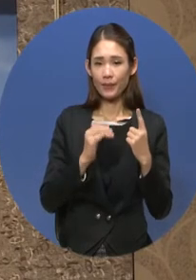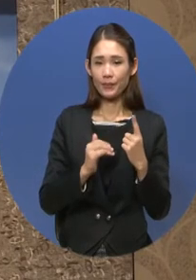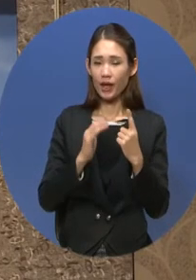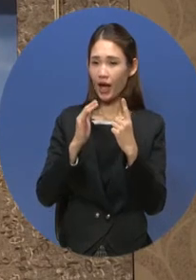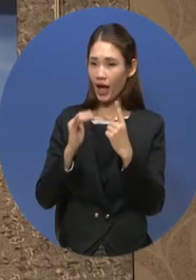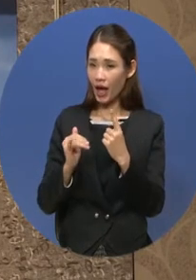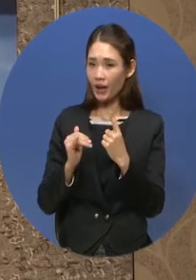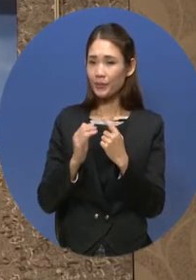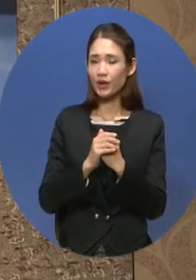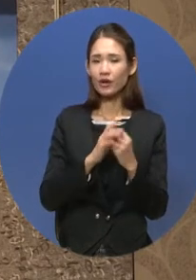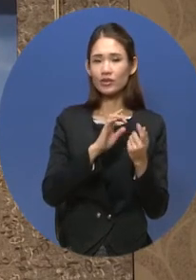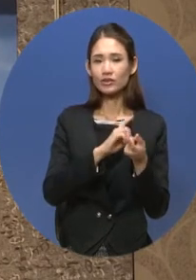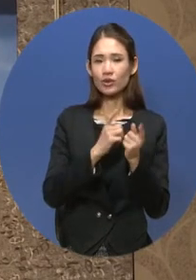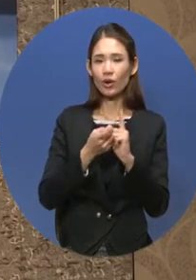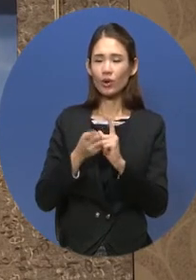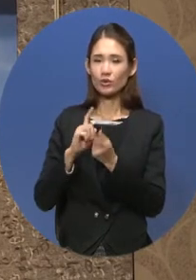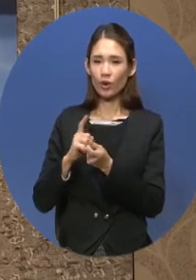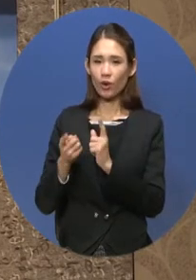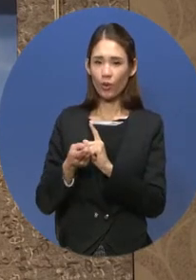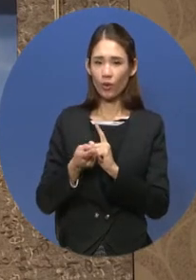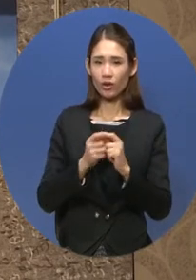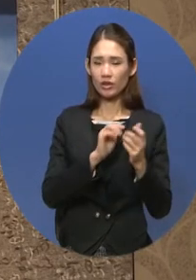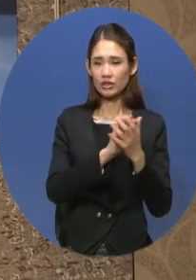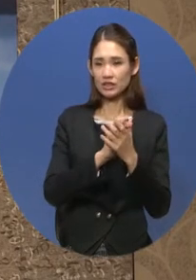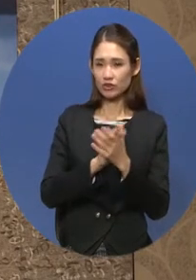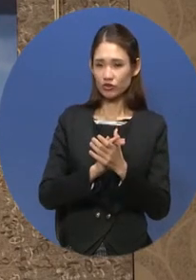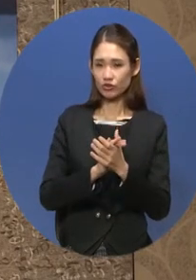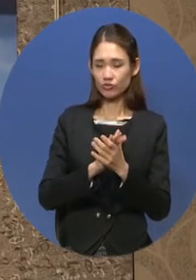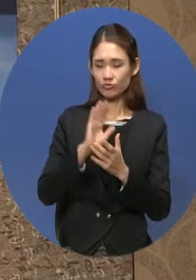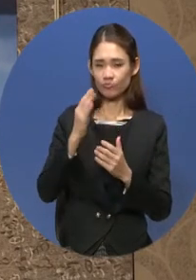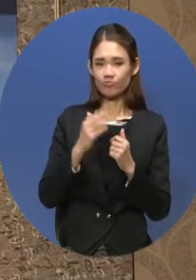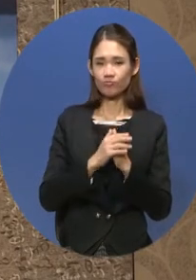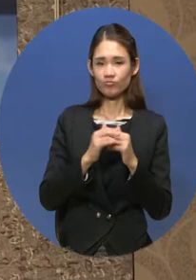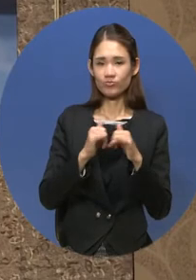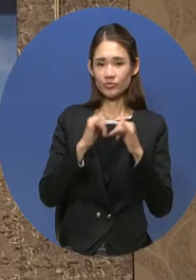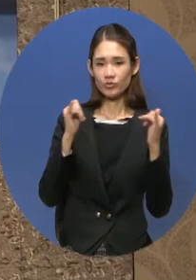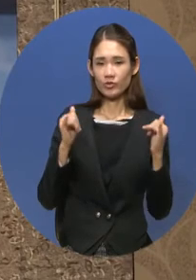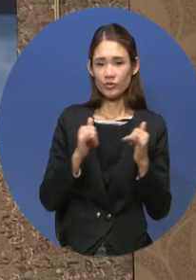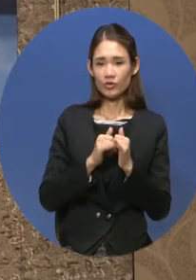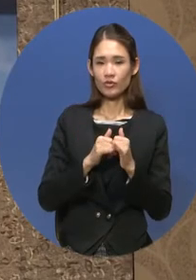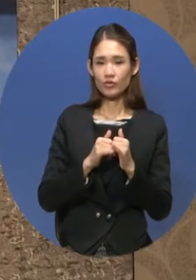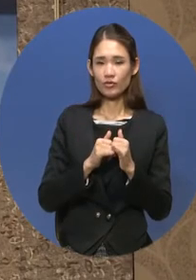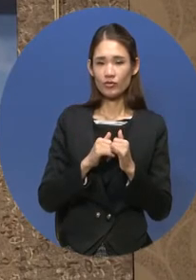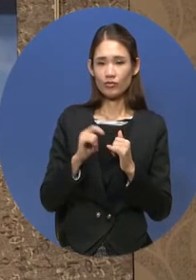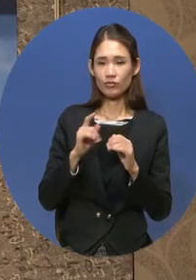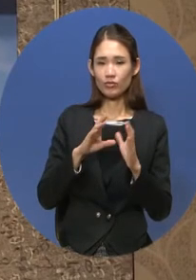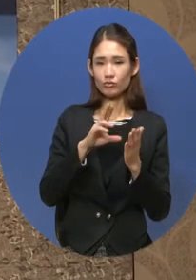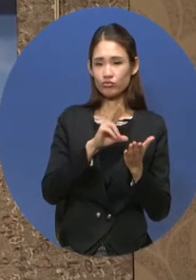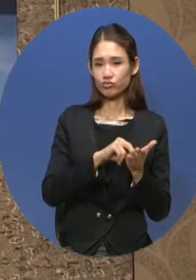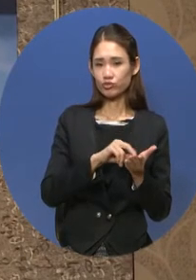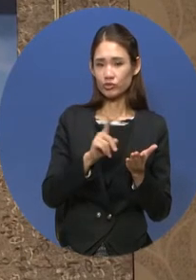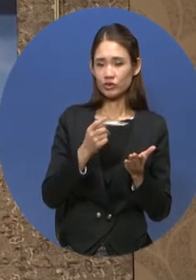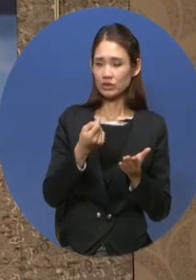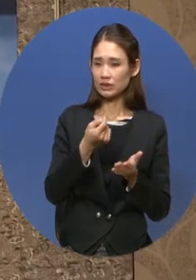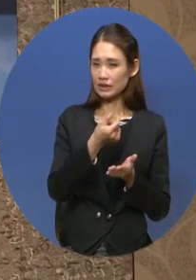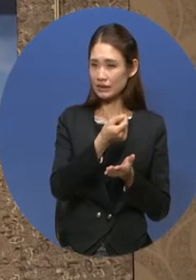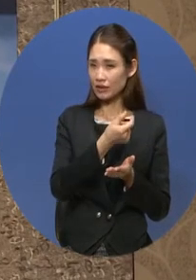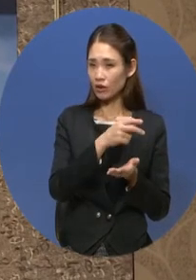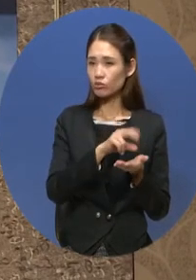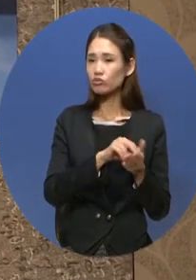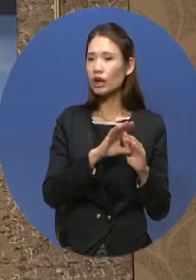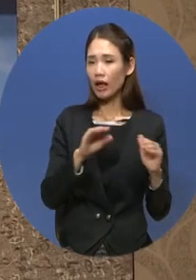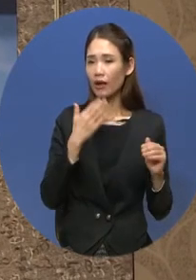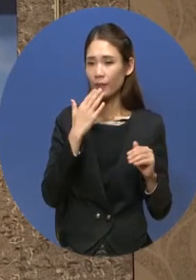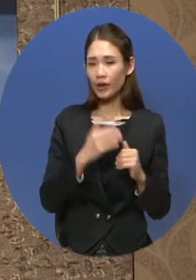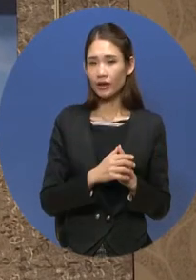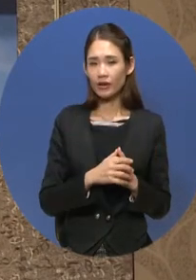하나이가 서로가 서로의 친구가 되어준다. 예. 서로의 친구가 되어주어서 모든 문제가 어떤 작은 문제들은 다 해결이